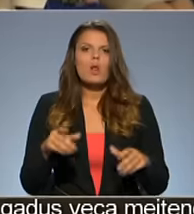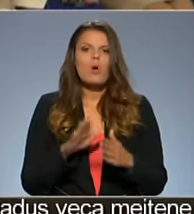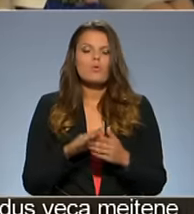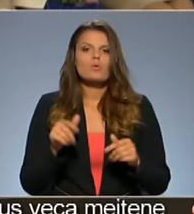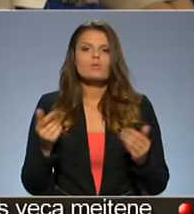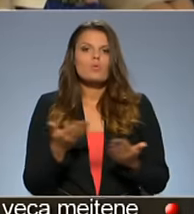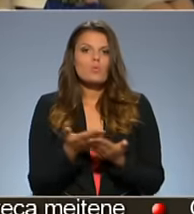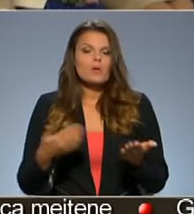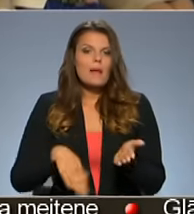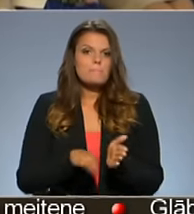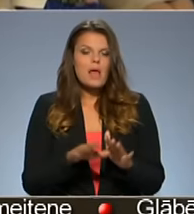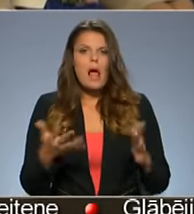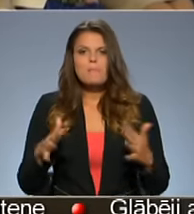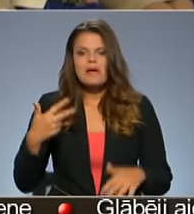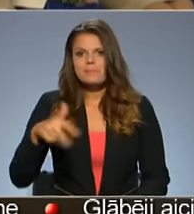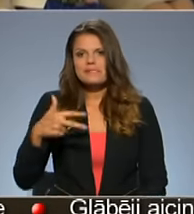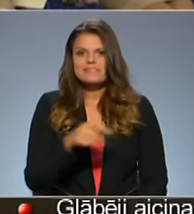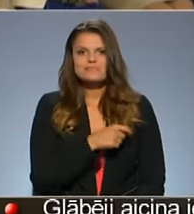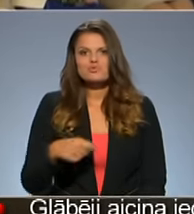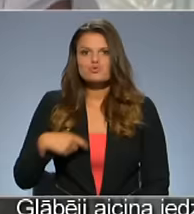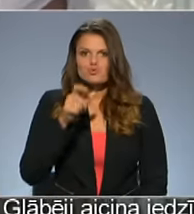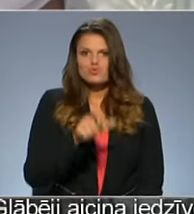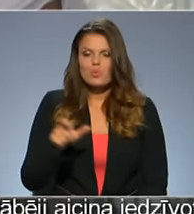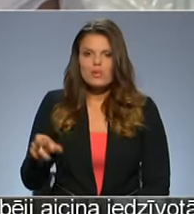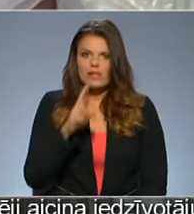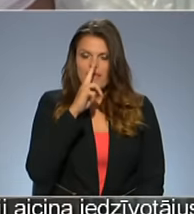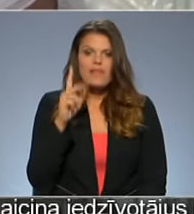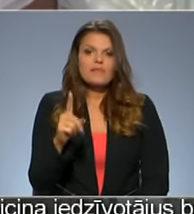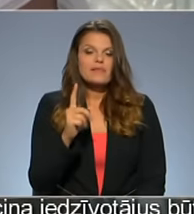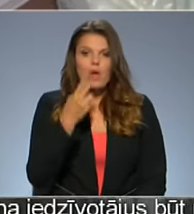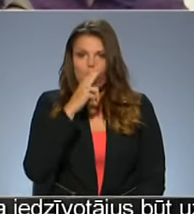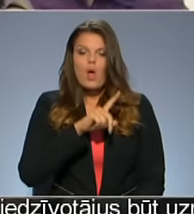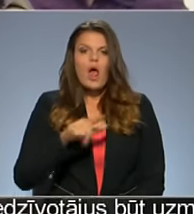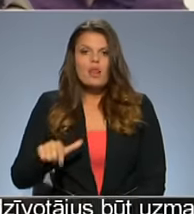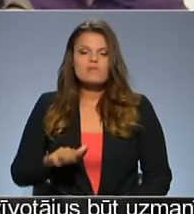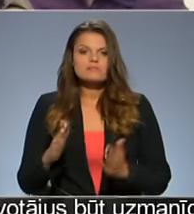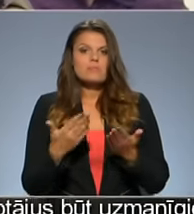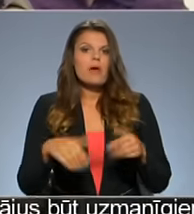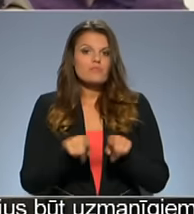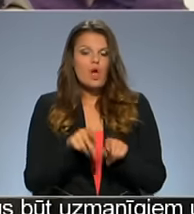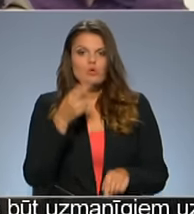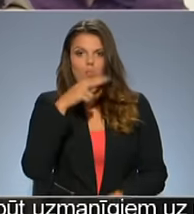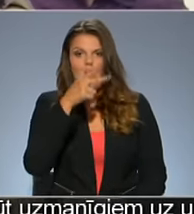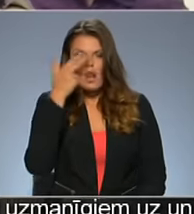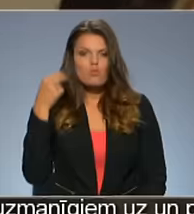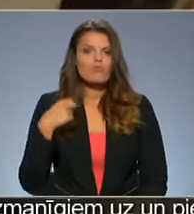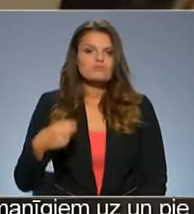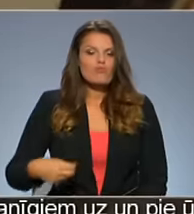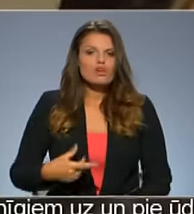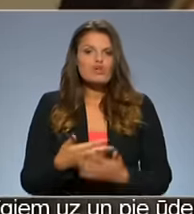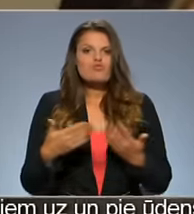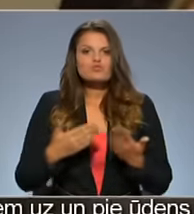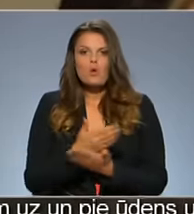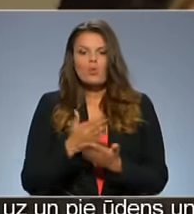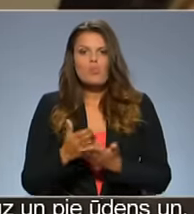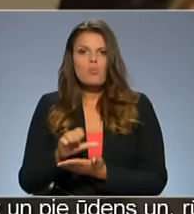laikā, kurā piedalījās ap 30 studentiem ne tikai no Latvijas, bet arī Lietuvas un Francijas. Lektori, dažādi jomu pārstāvi, mākslinieki,